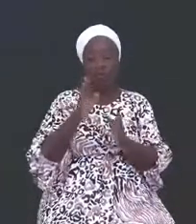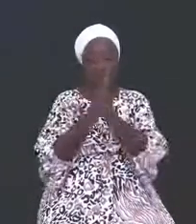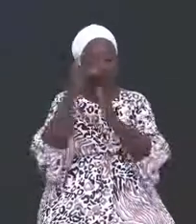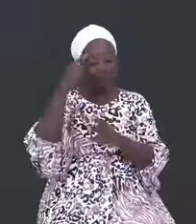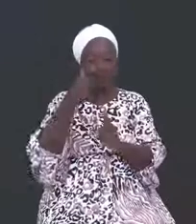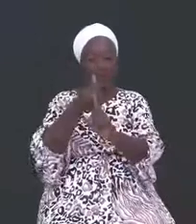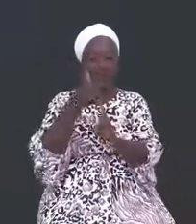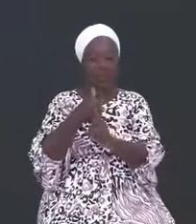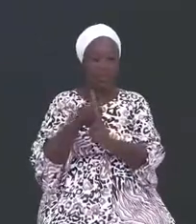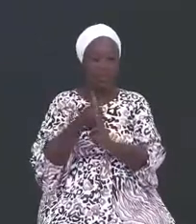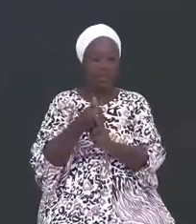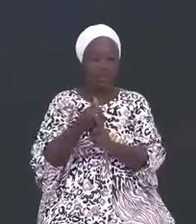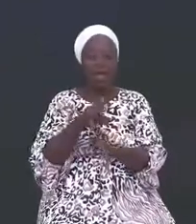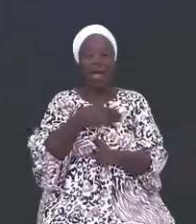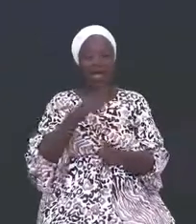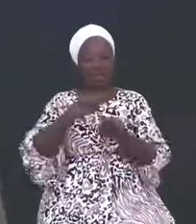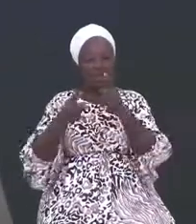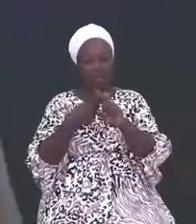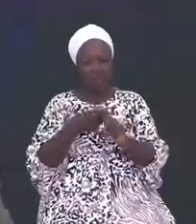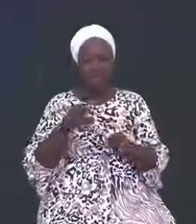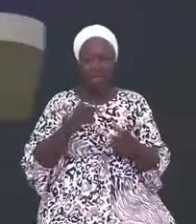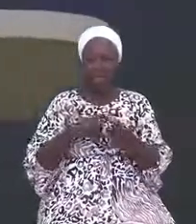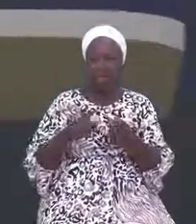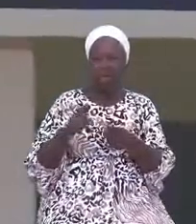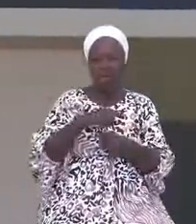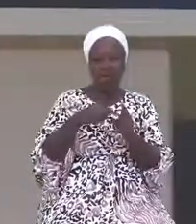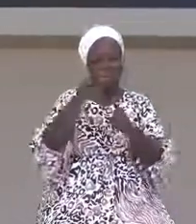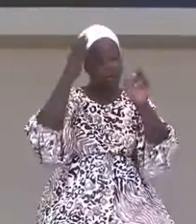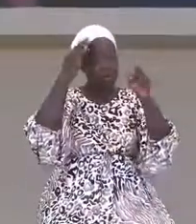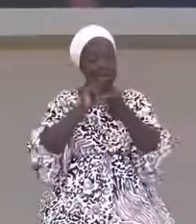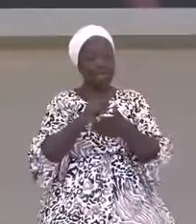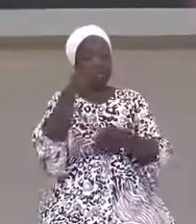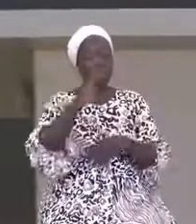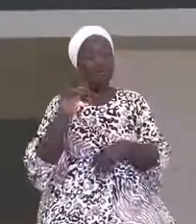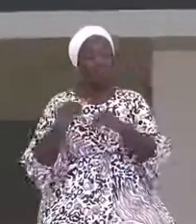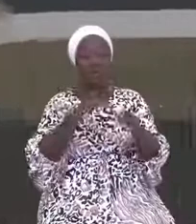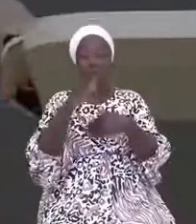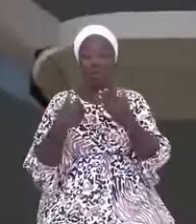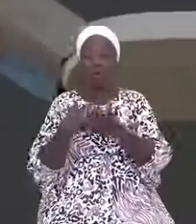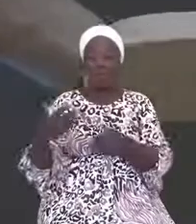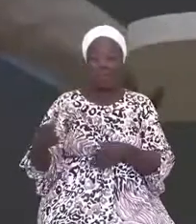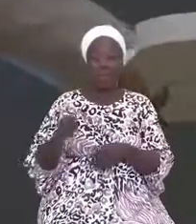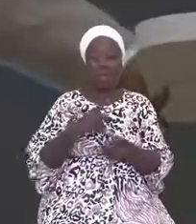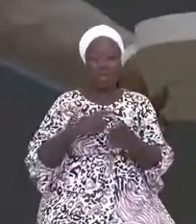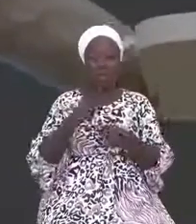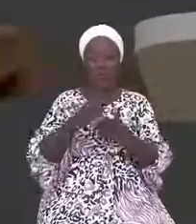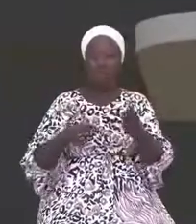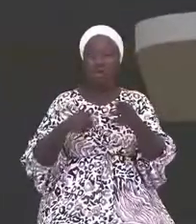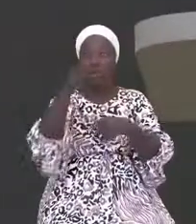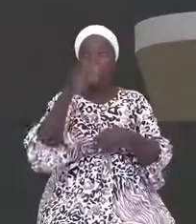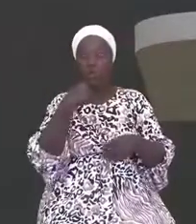quand il a compris que Dieu fera cela. Et ce qu'il m'a dit de faire maintenant, c'est de prier pour mes amis